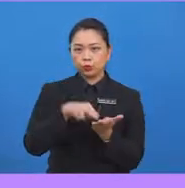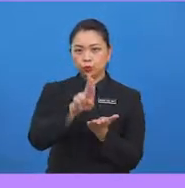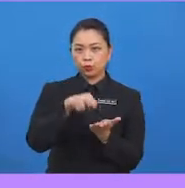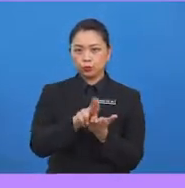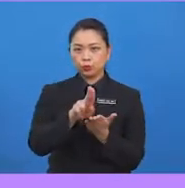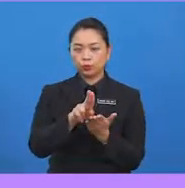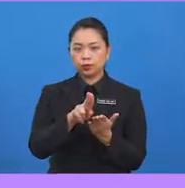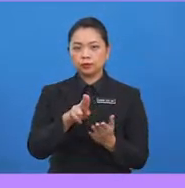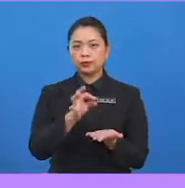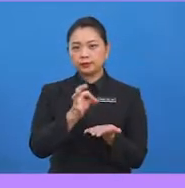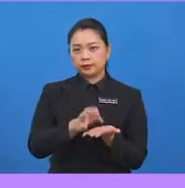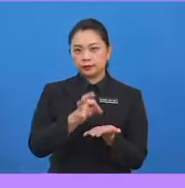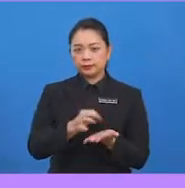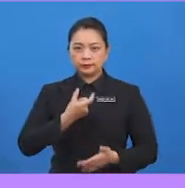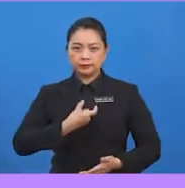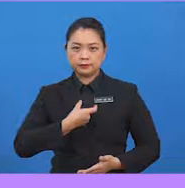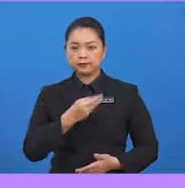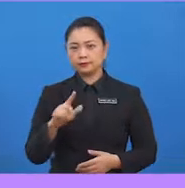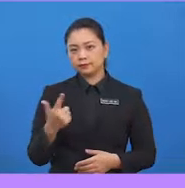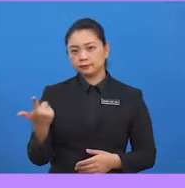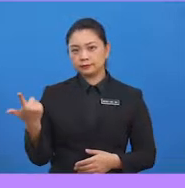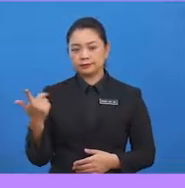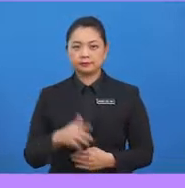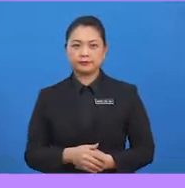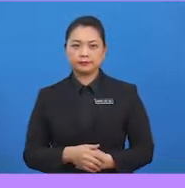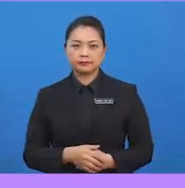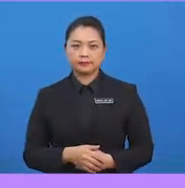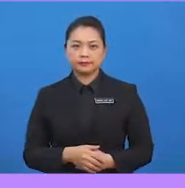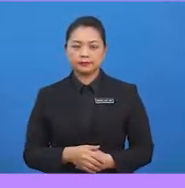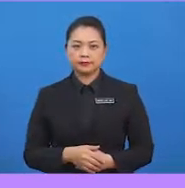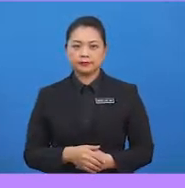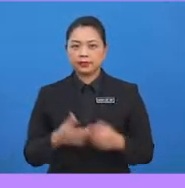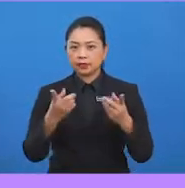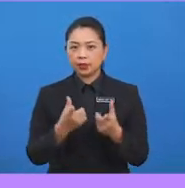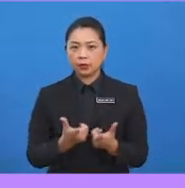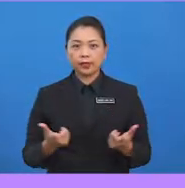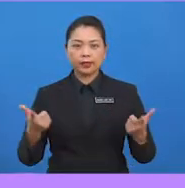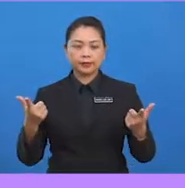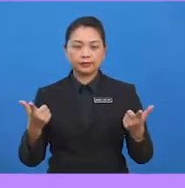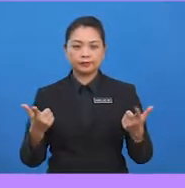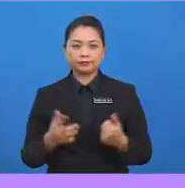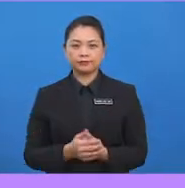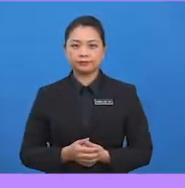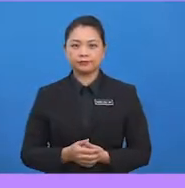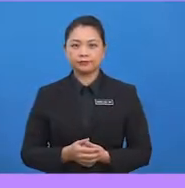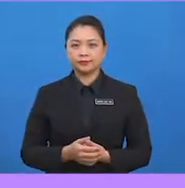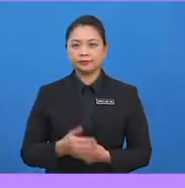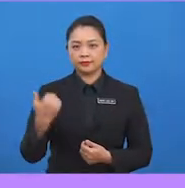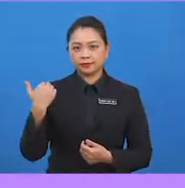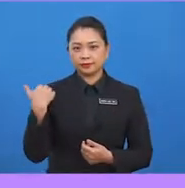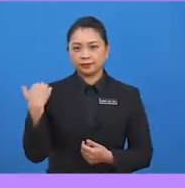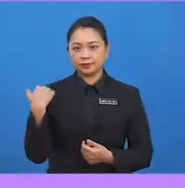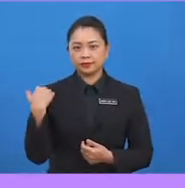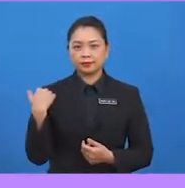shilling, pingat dan sebagainya. Seterusnya ialah loyang. Loyang terbentuk